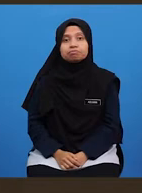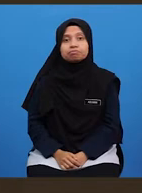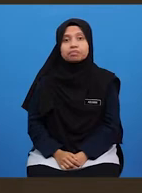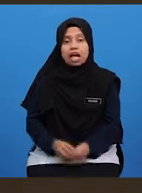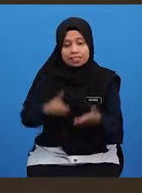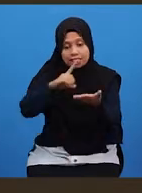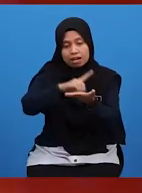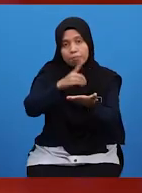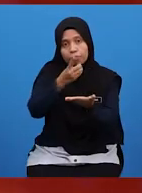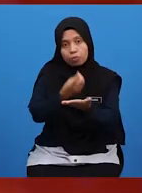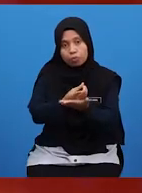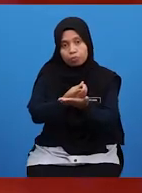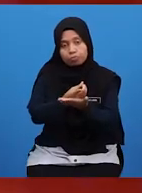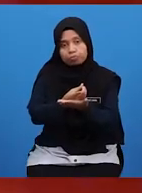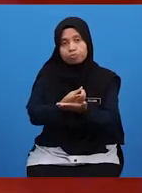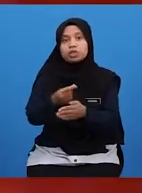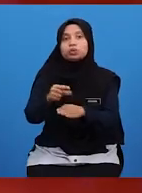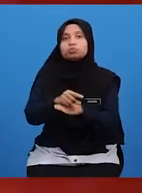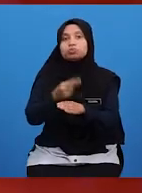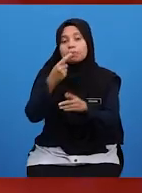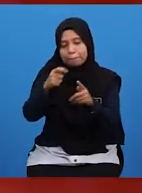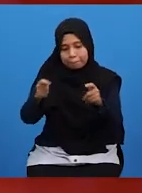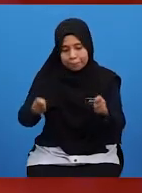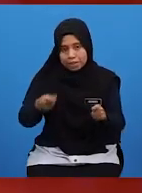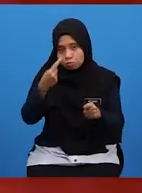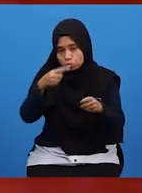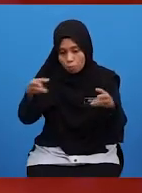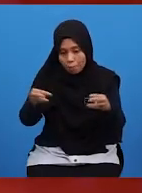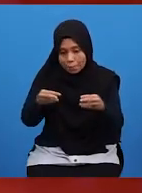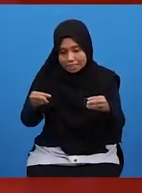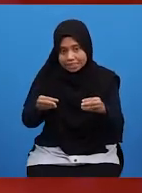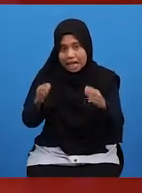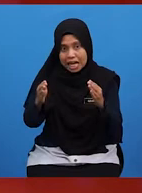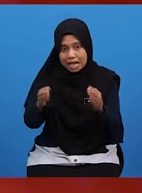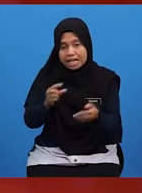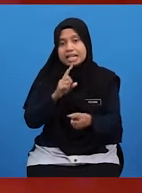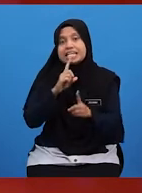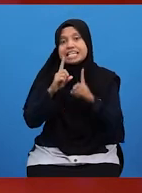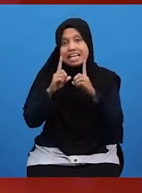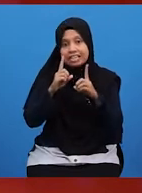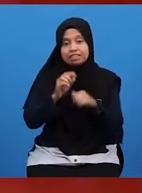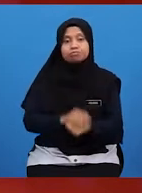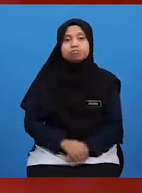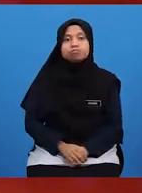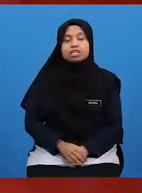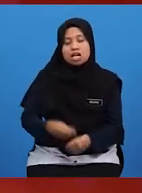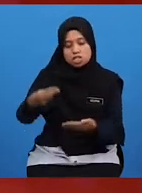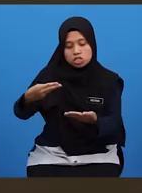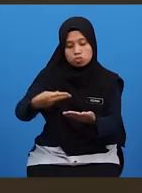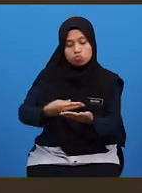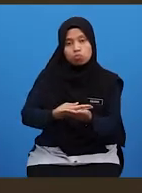Set dapur, digunakan sebagai tempat untuk memasak bahan lilin. Senduk